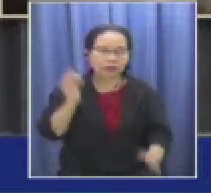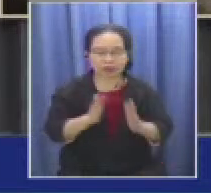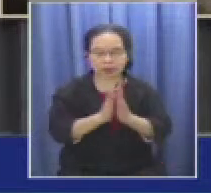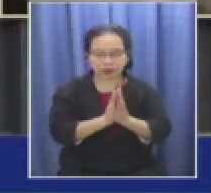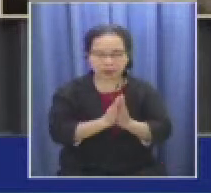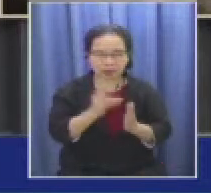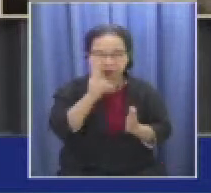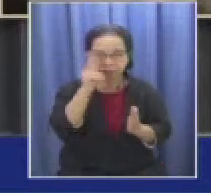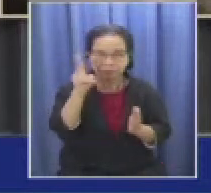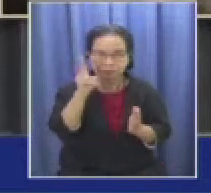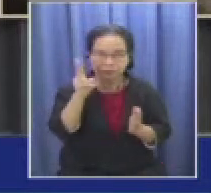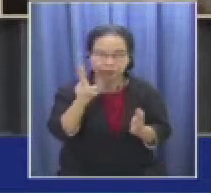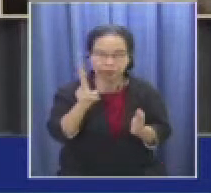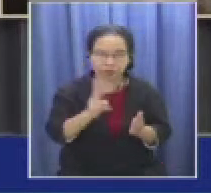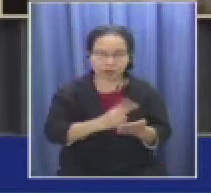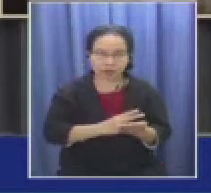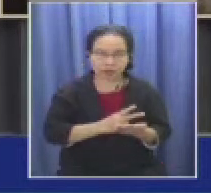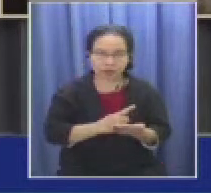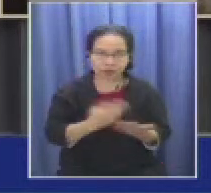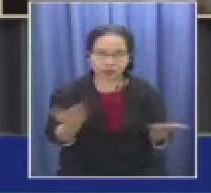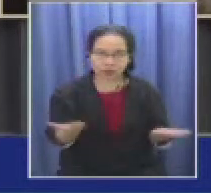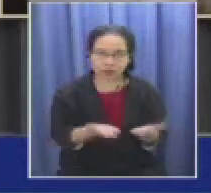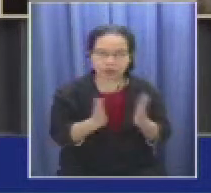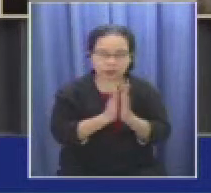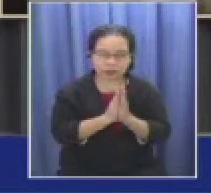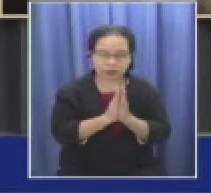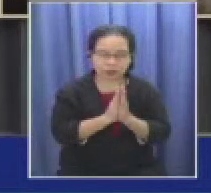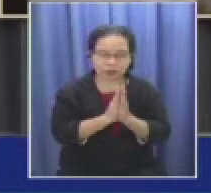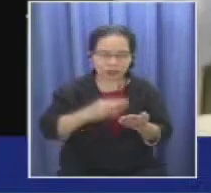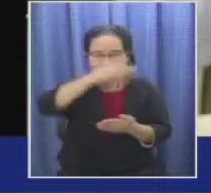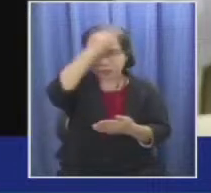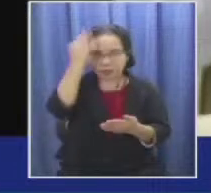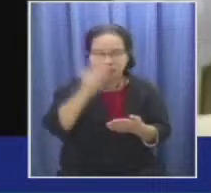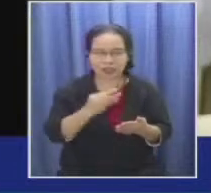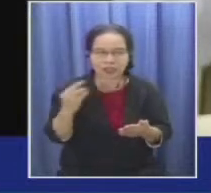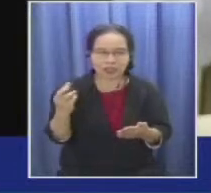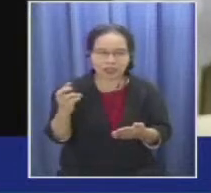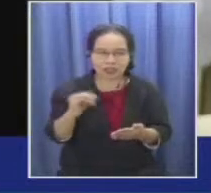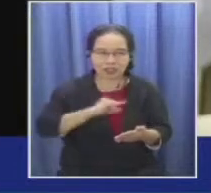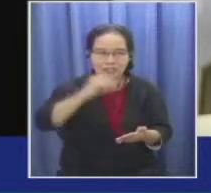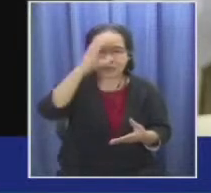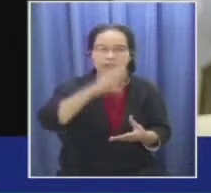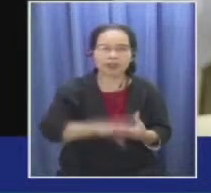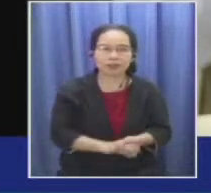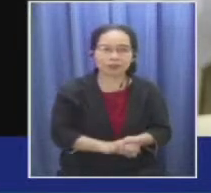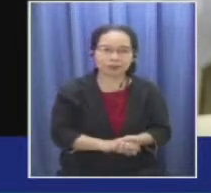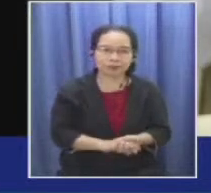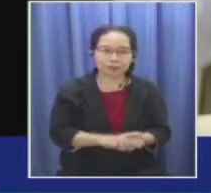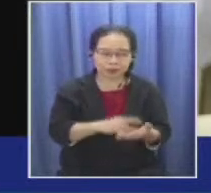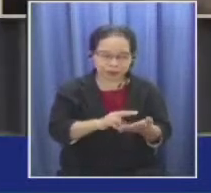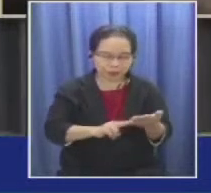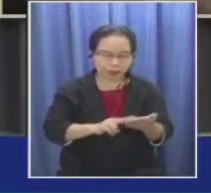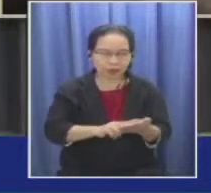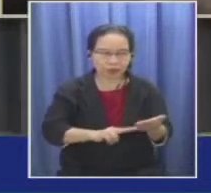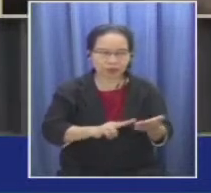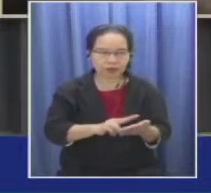na wɔgye wɔn ane nkwa firi ne nsɛm no ehia sɛ asomafo no